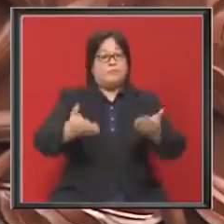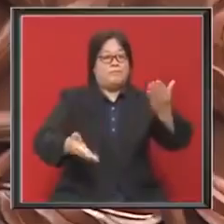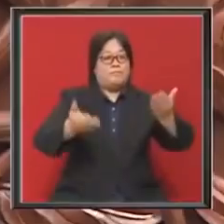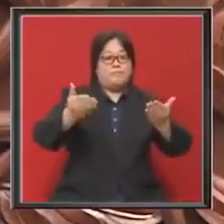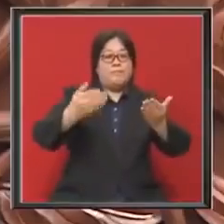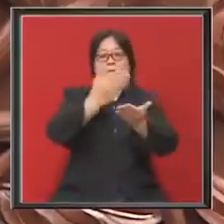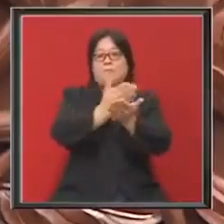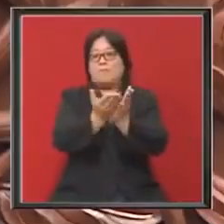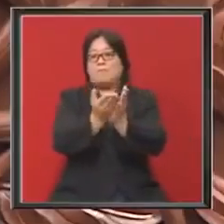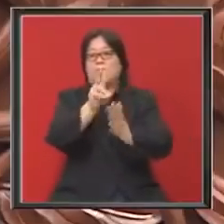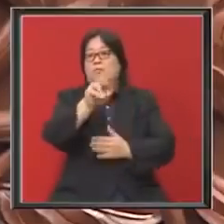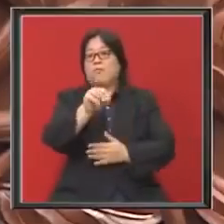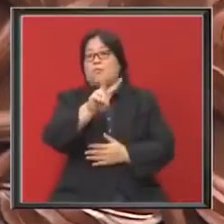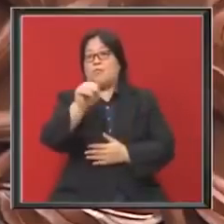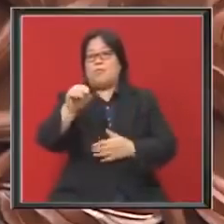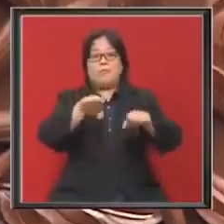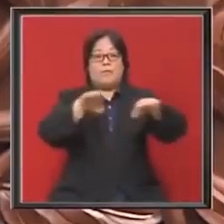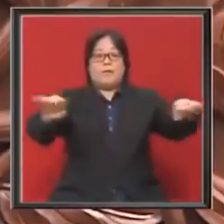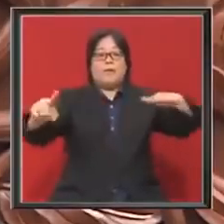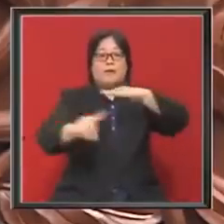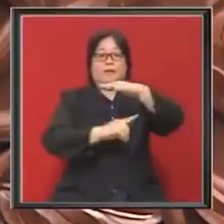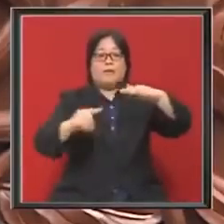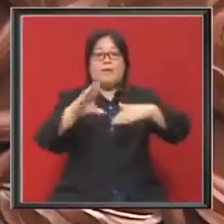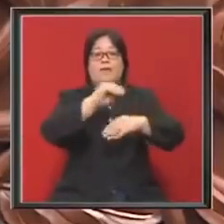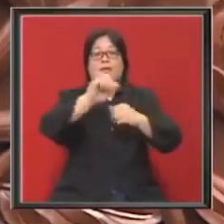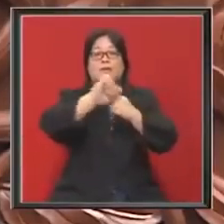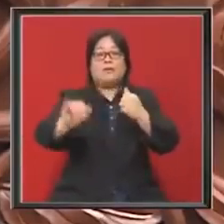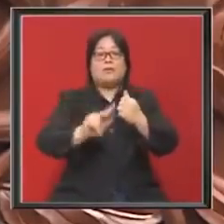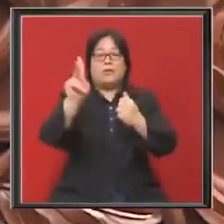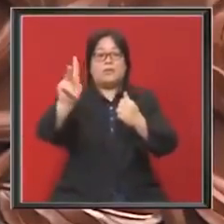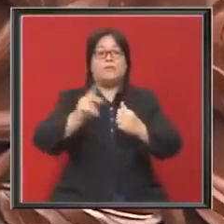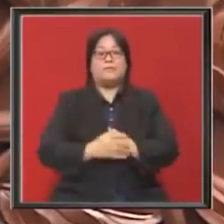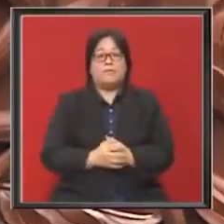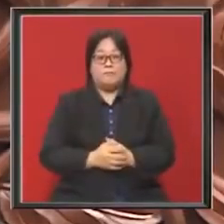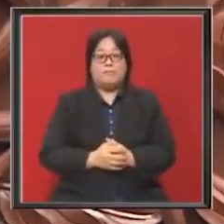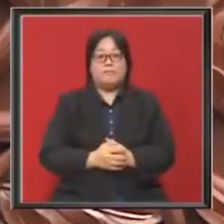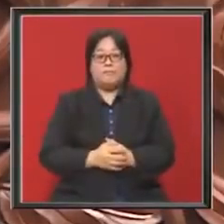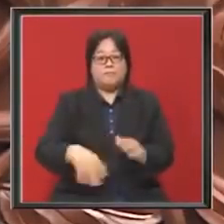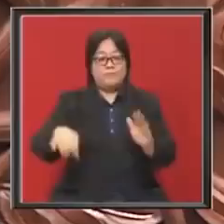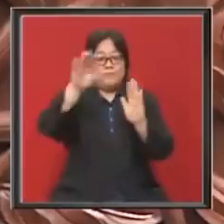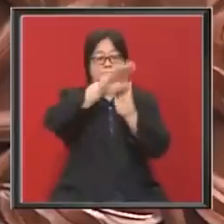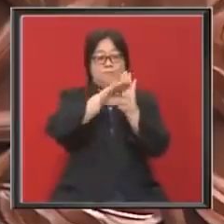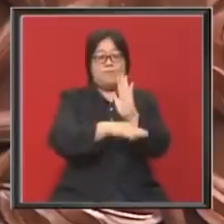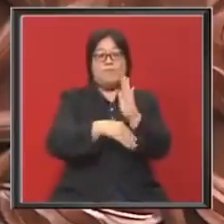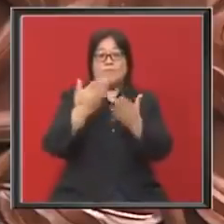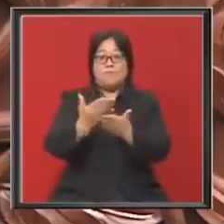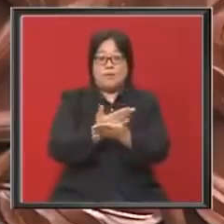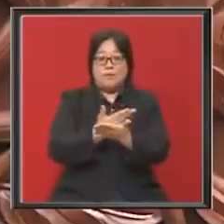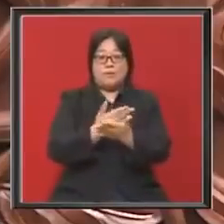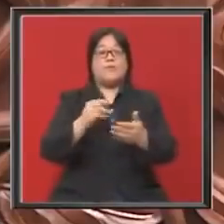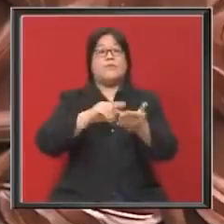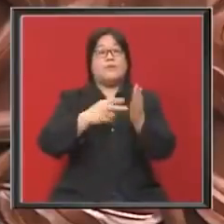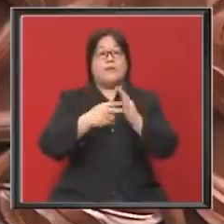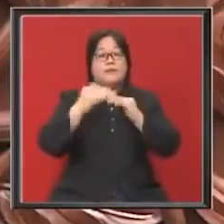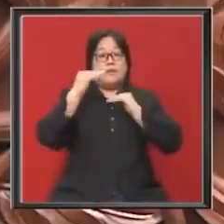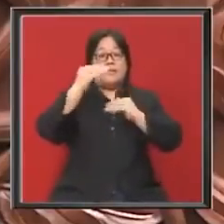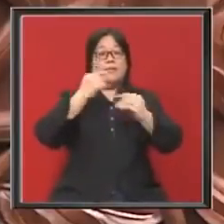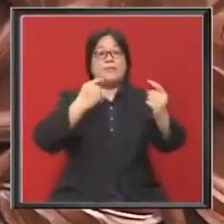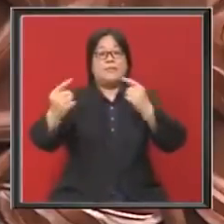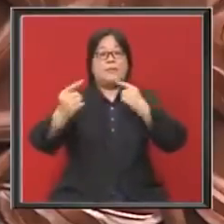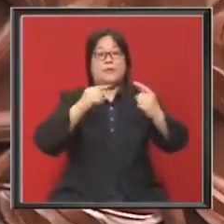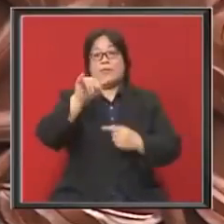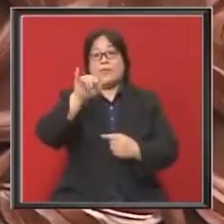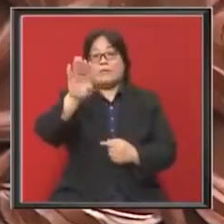mempertimbangkan belanjawan 2020 deprecated Dasa dan Jepang kose dengan peraturan yang baru ini make tempo